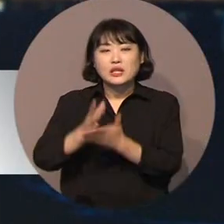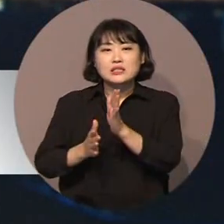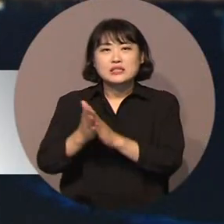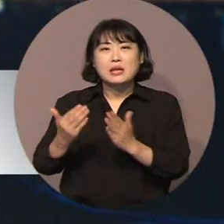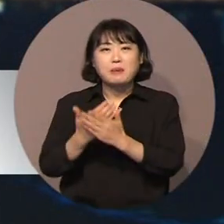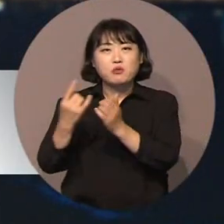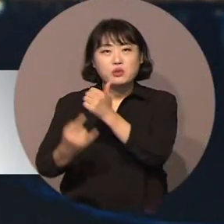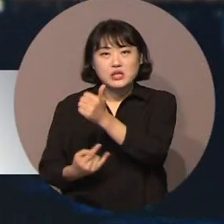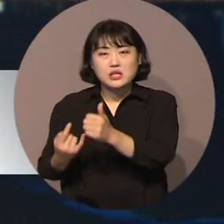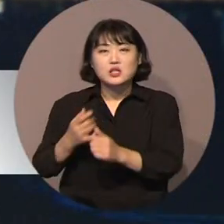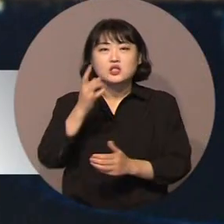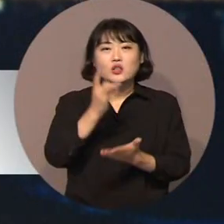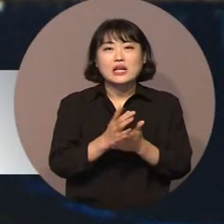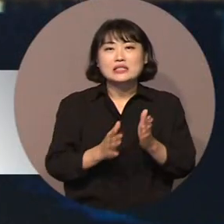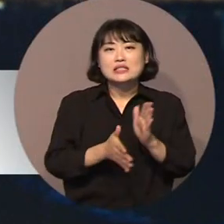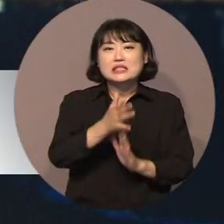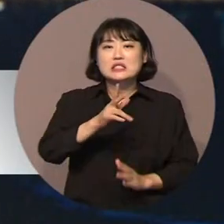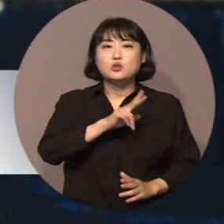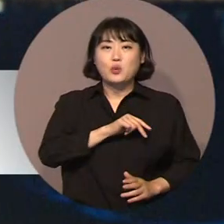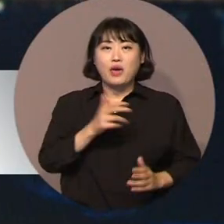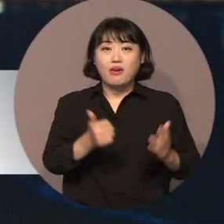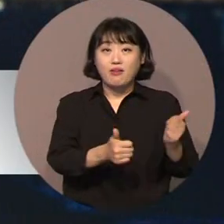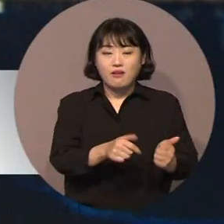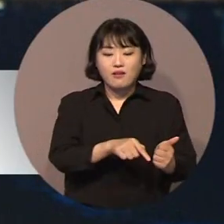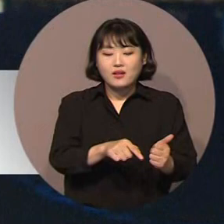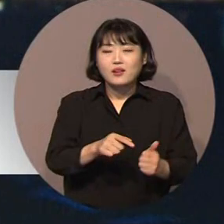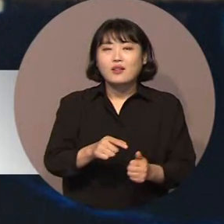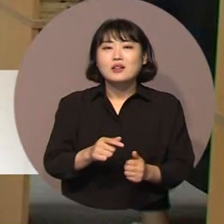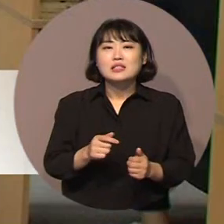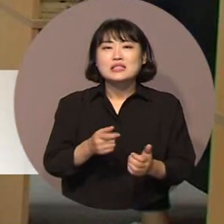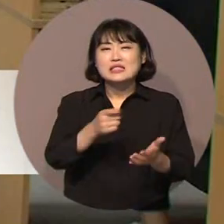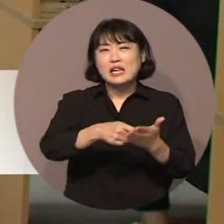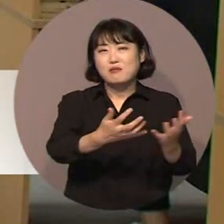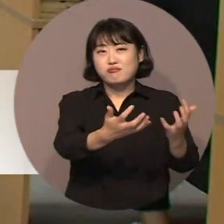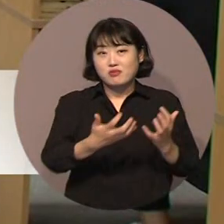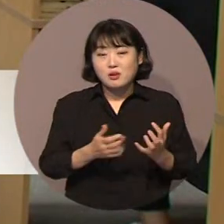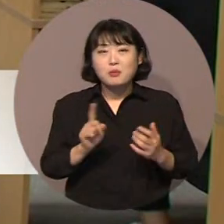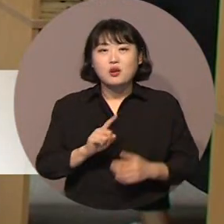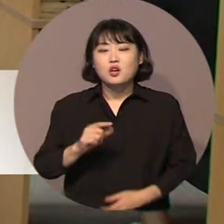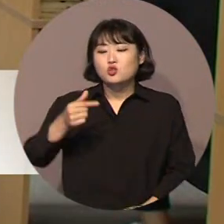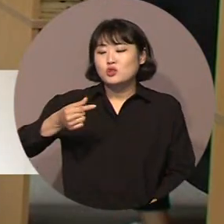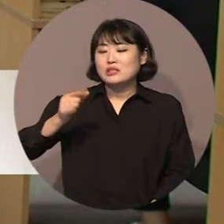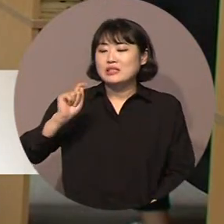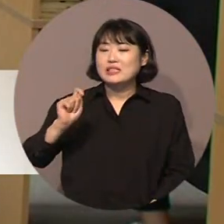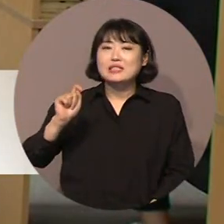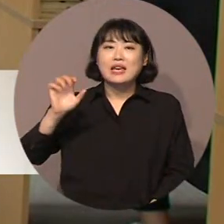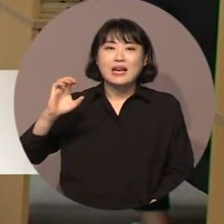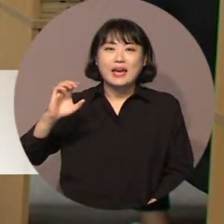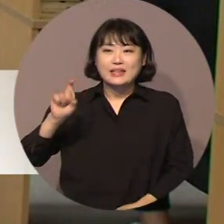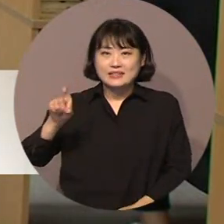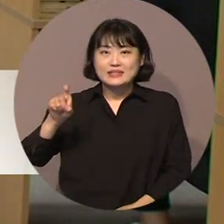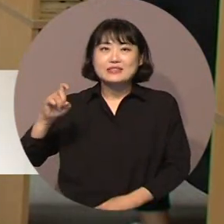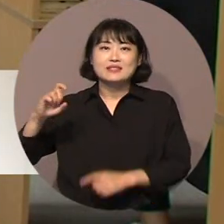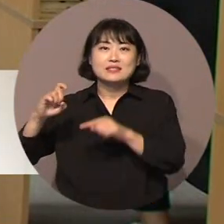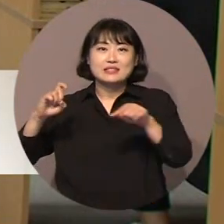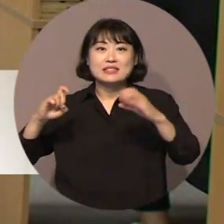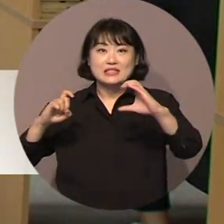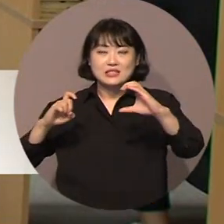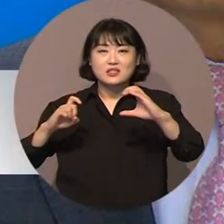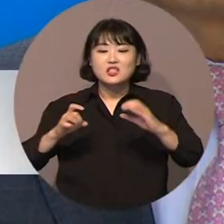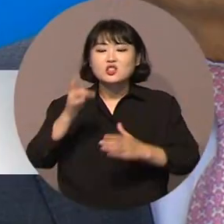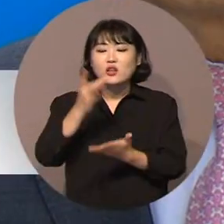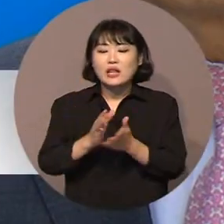천안시 개발위원회와 천안시 의회가 시청에서 기자회견을 열고 대통령 공약인 gtxc 천안연장 이행을 촉구했습니다